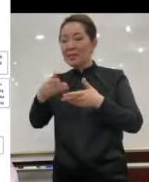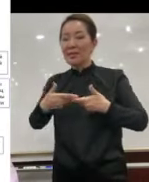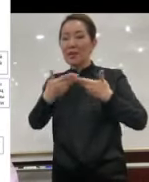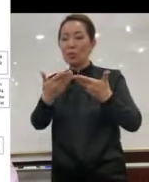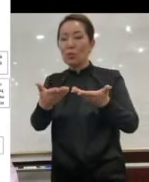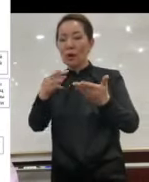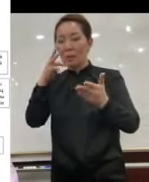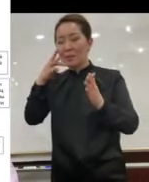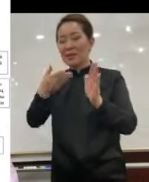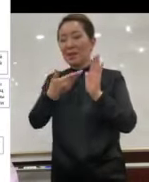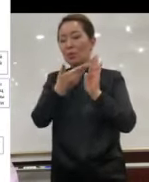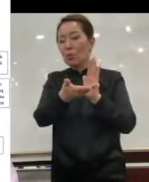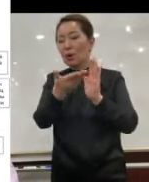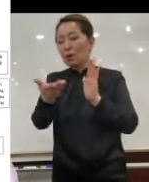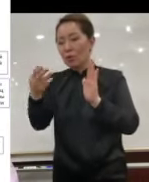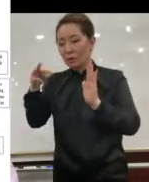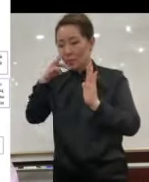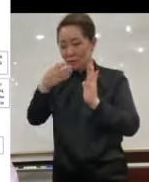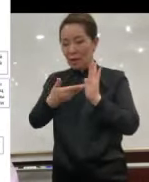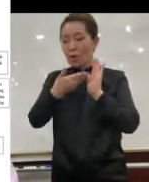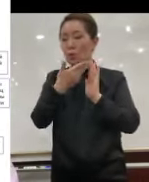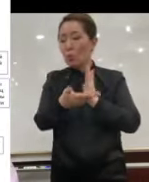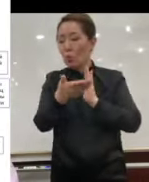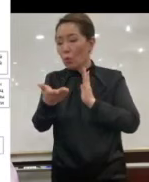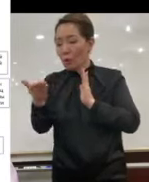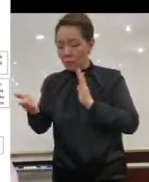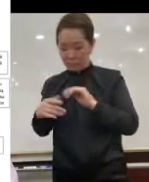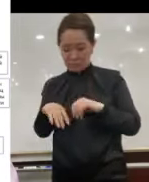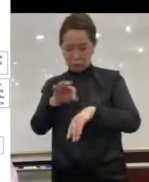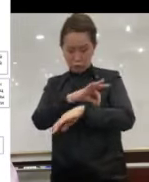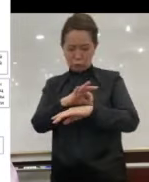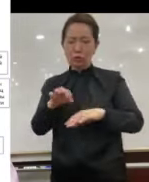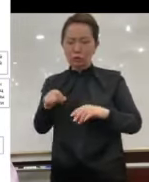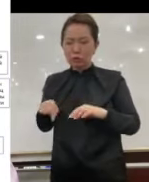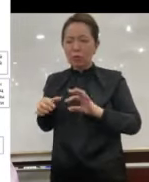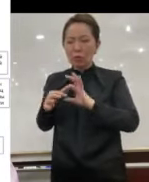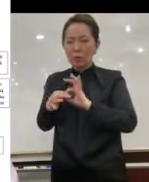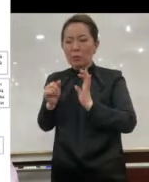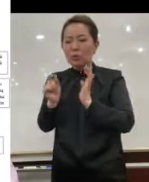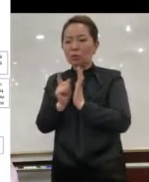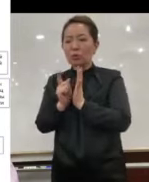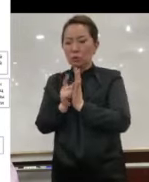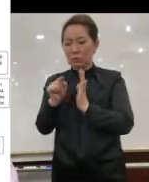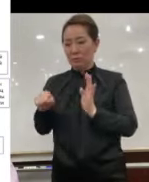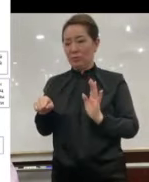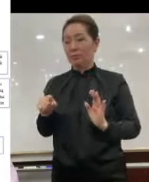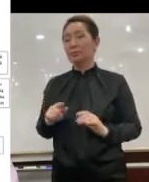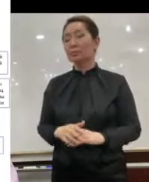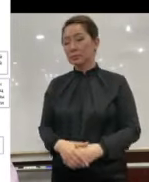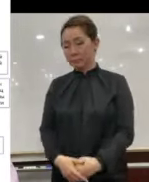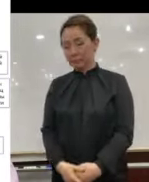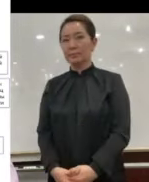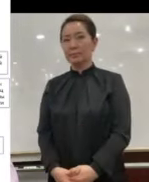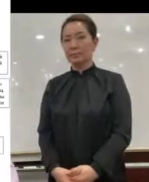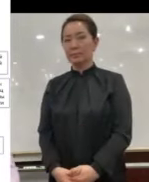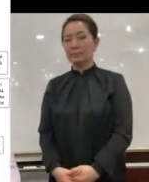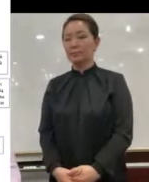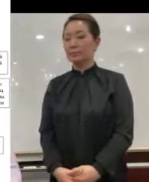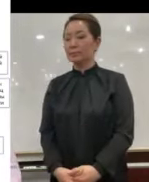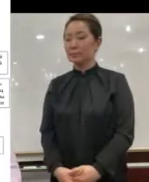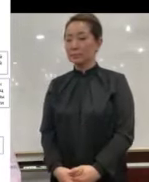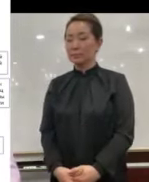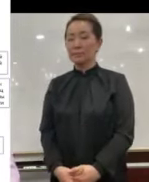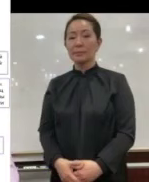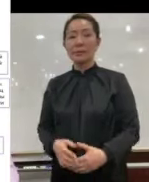ажиллагаа маань манай төслийн хувьд бас томоохон нөлөө чухал үйл ажиллагааны нэг болж явсан.